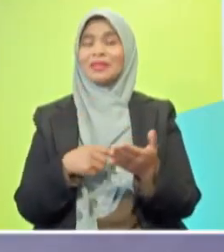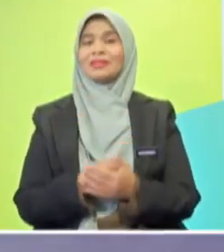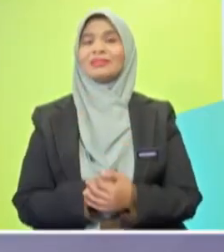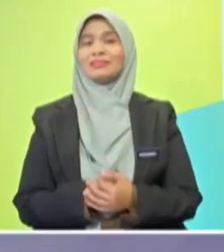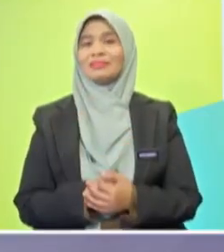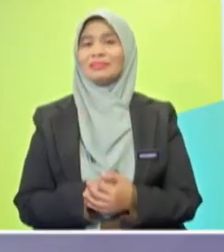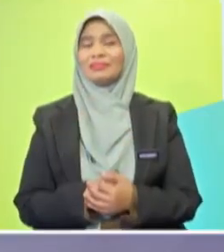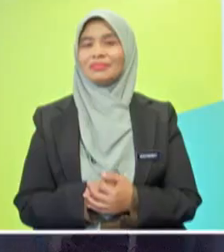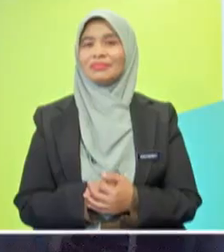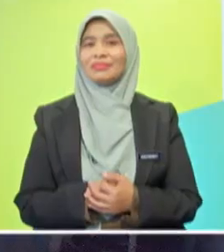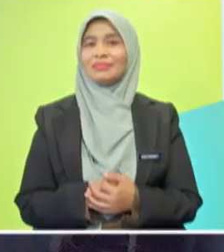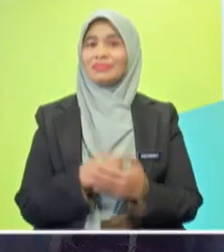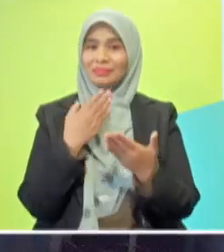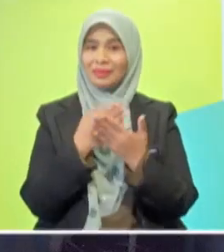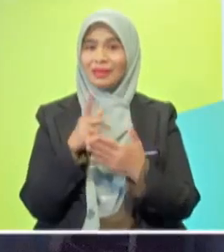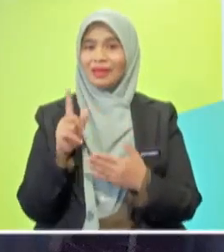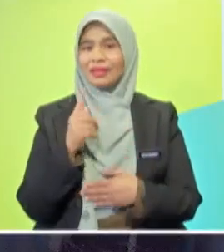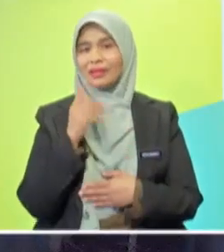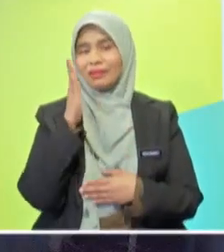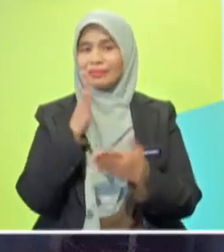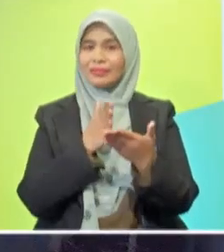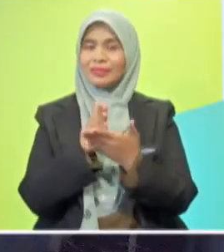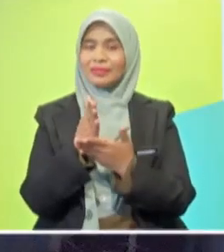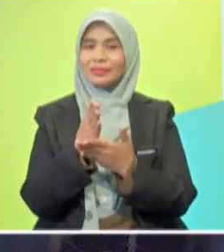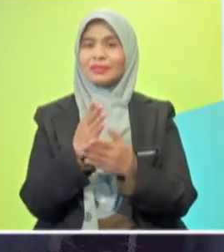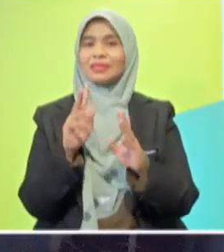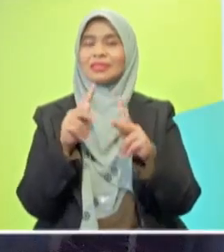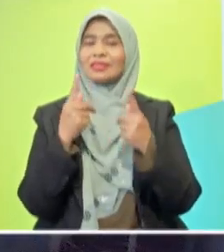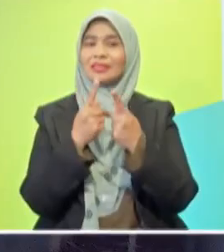hari ini? Okey, baiklah. Okey, kita teruskan kelas kita